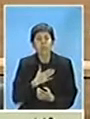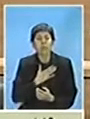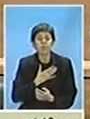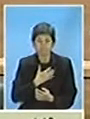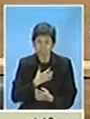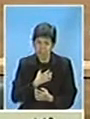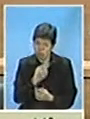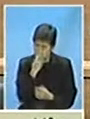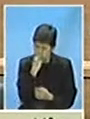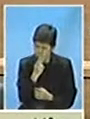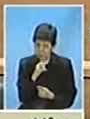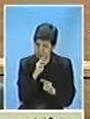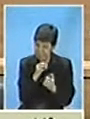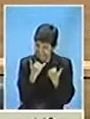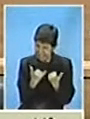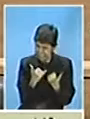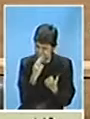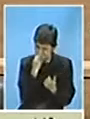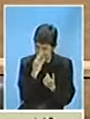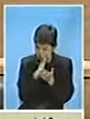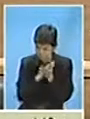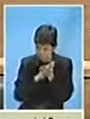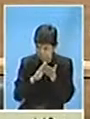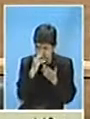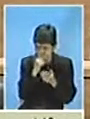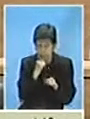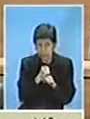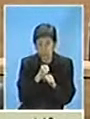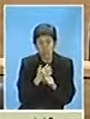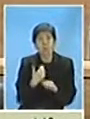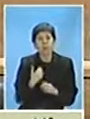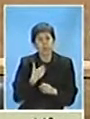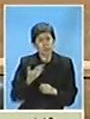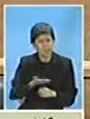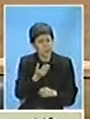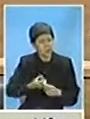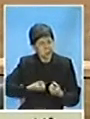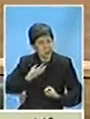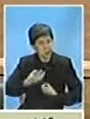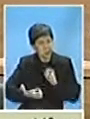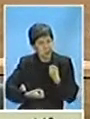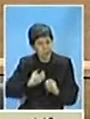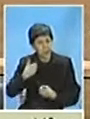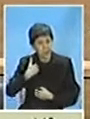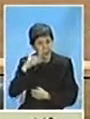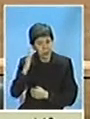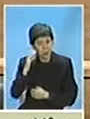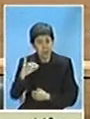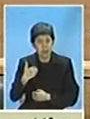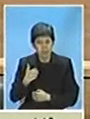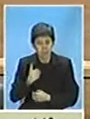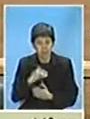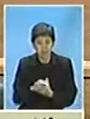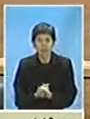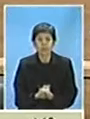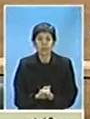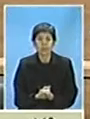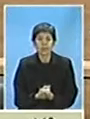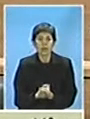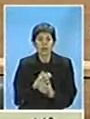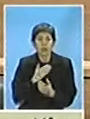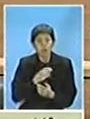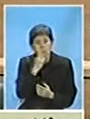ให้พิจารณาในมาตรานี้ด้วยความรอบคอบตามที่ท่านสมาชิกหลายท่านได้อภิปรายแล้วโดยเฉพาะอย่างยิ่งเ